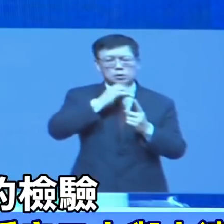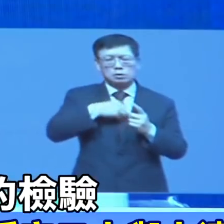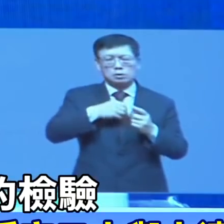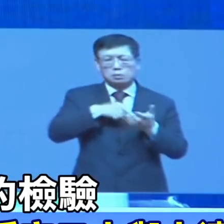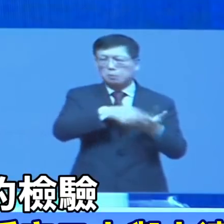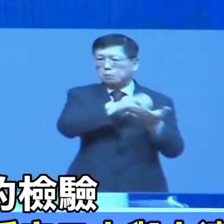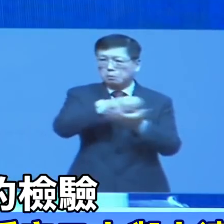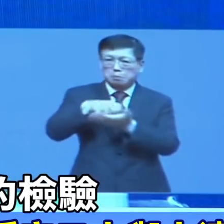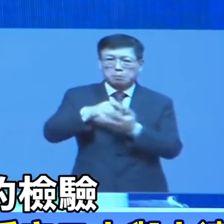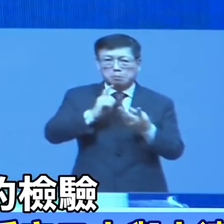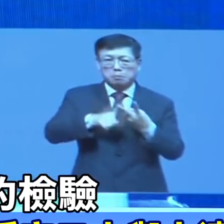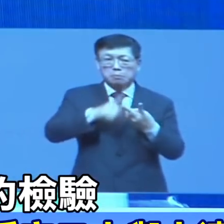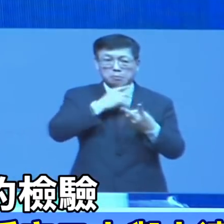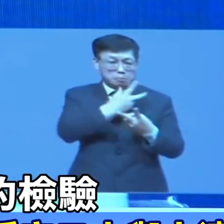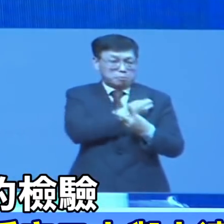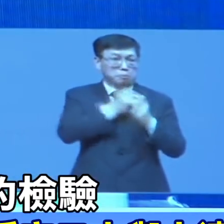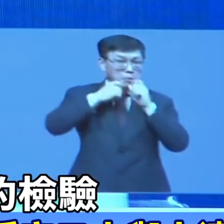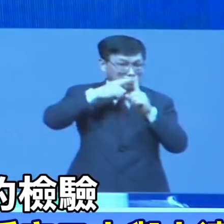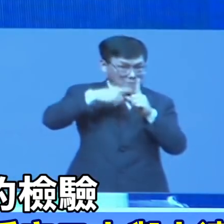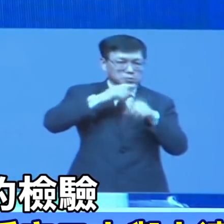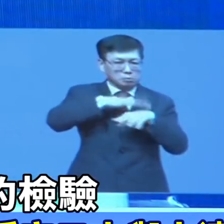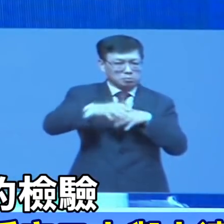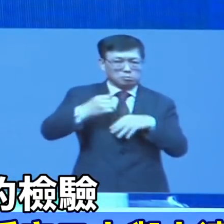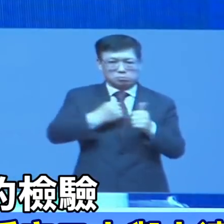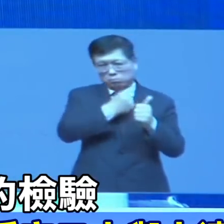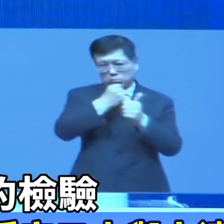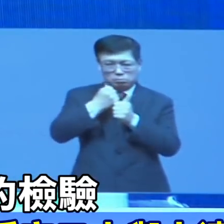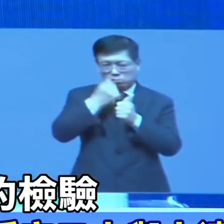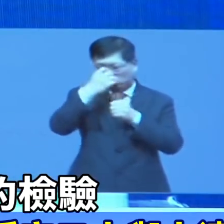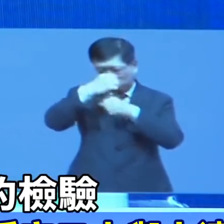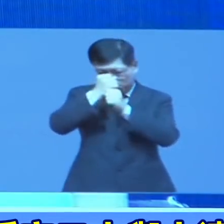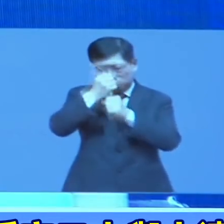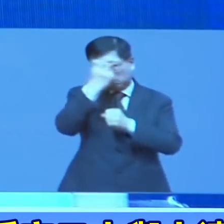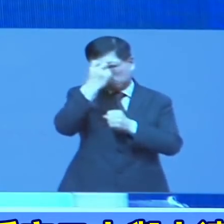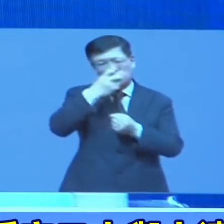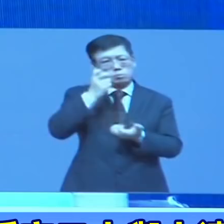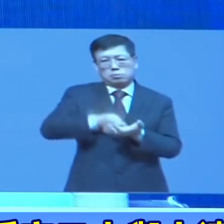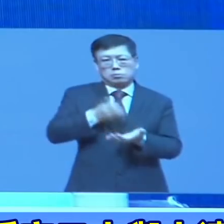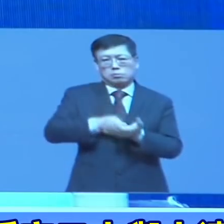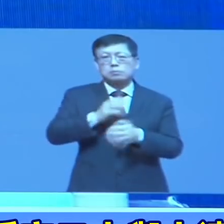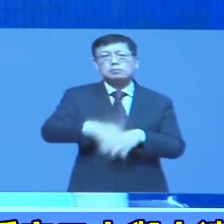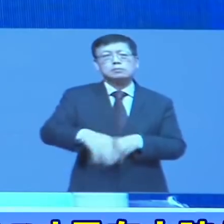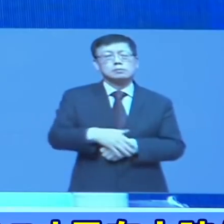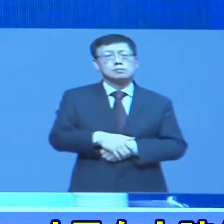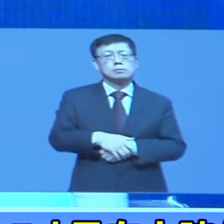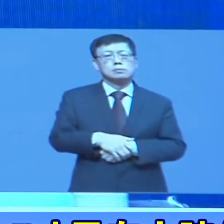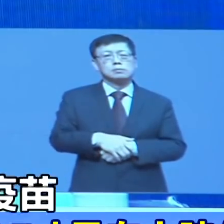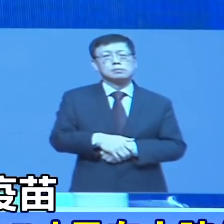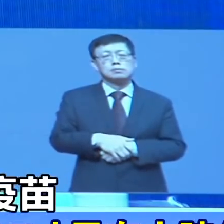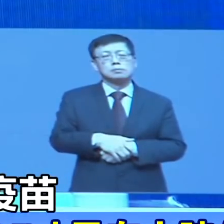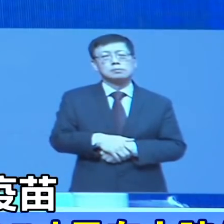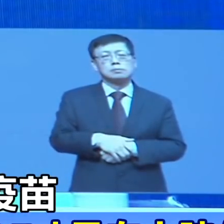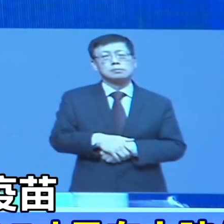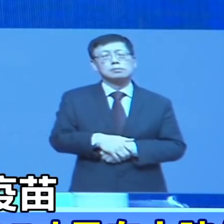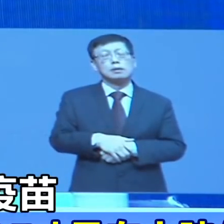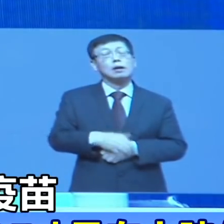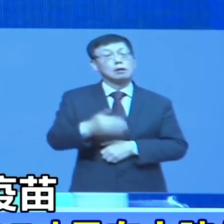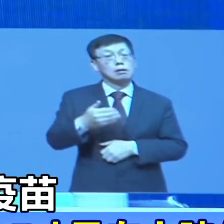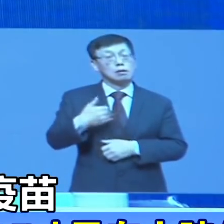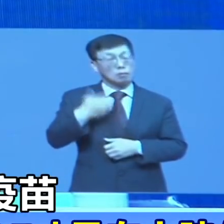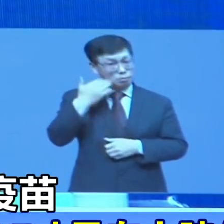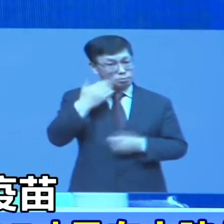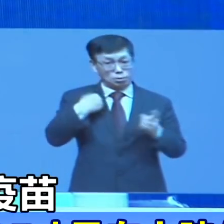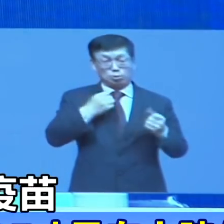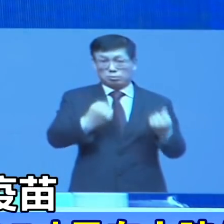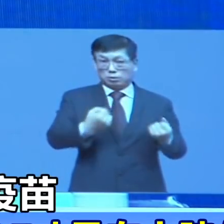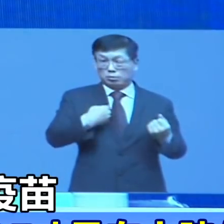件啦、还有这个疫苗的品质进行各项的检验哦。那这个如果在就是食药署这